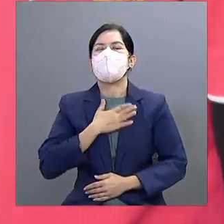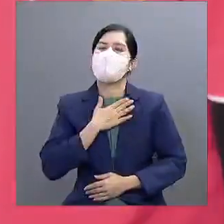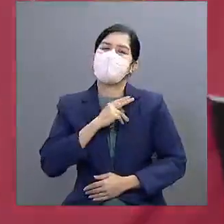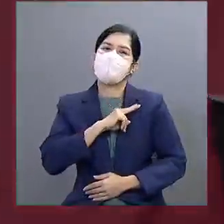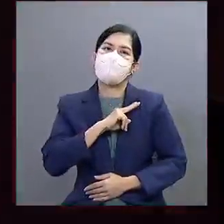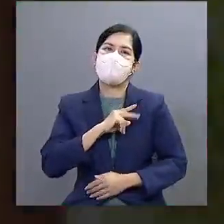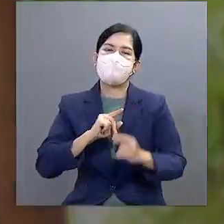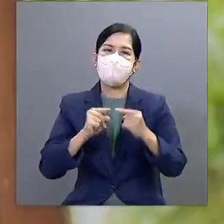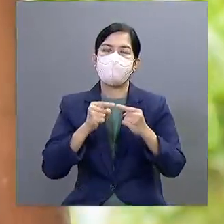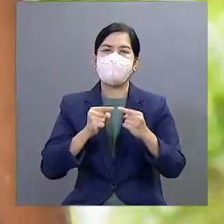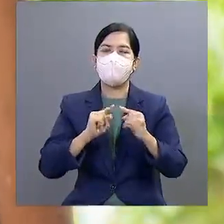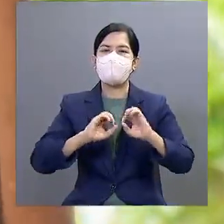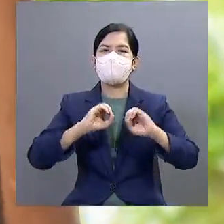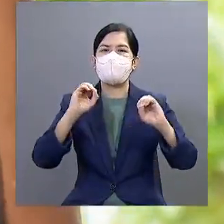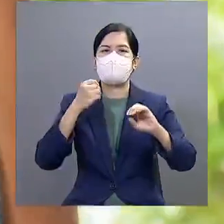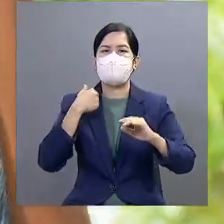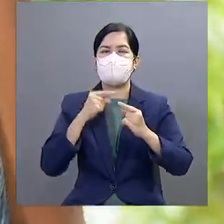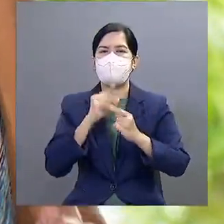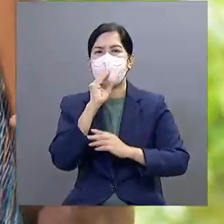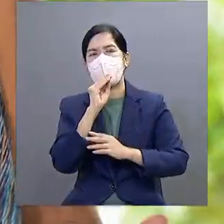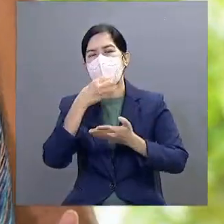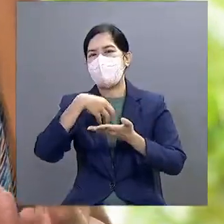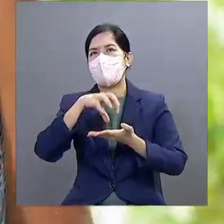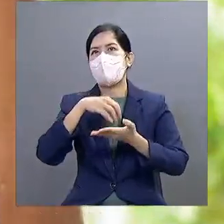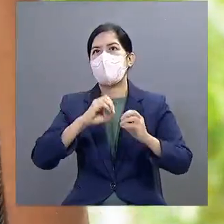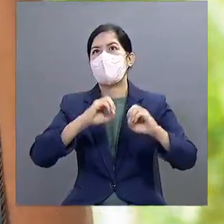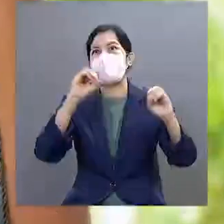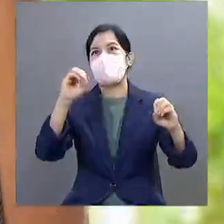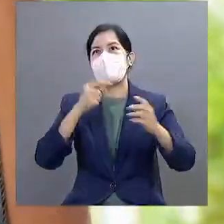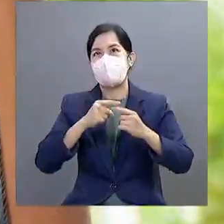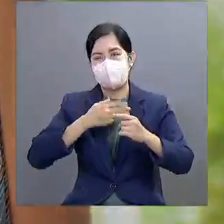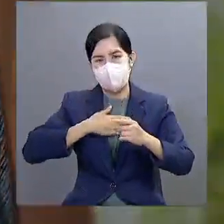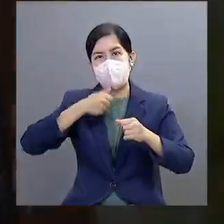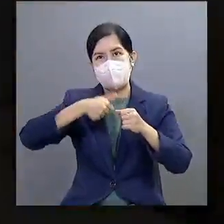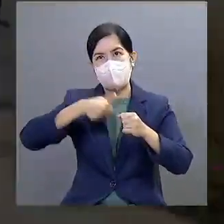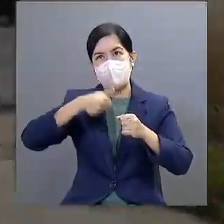ออกไม่เคยลืมว่ามายังไงไปยังไงป้าก็ยังเป็นป้าอยู่เหมือนเดิม